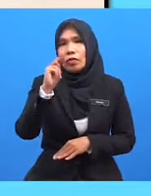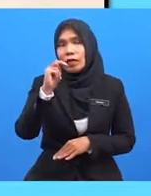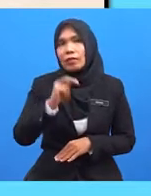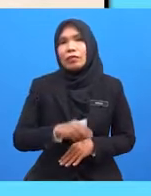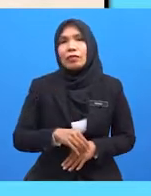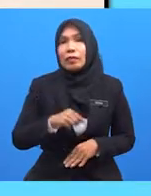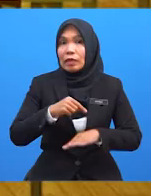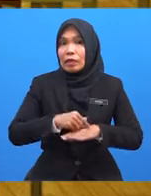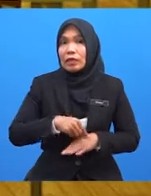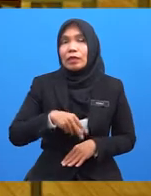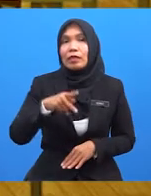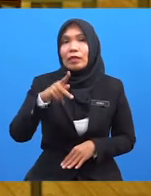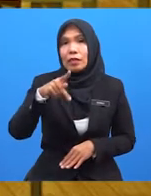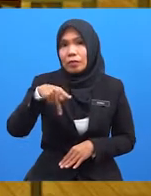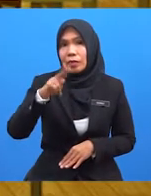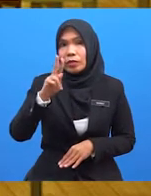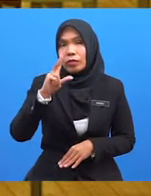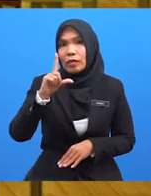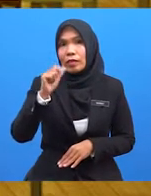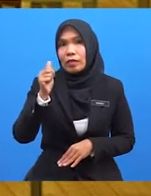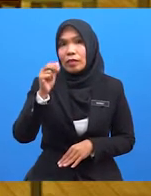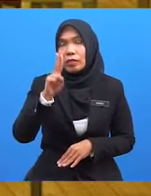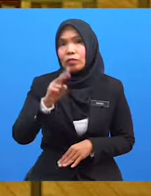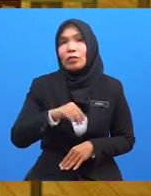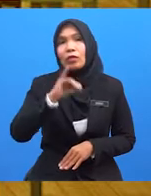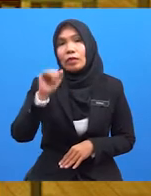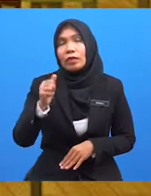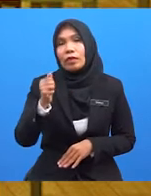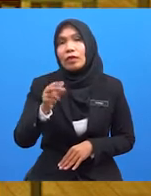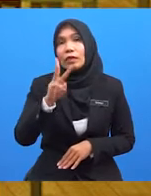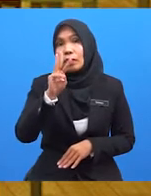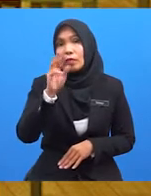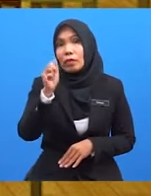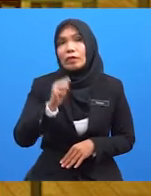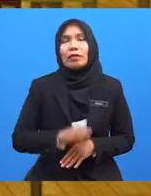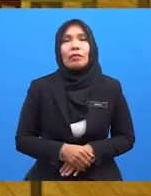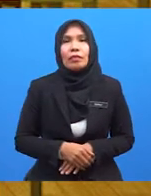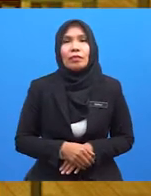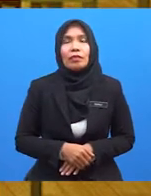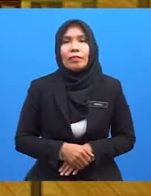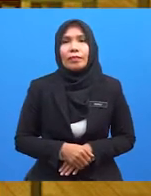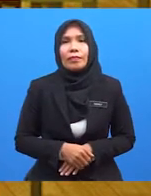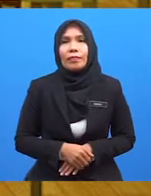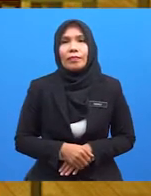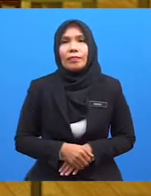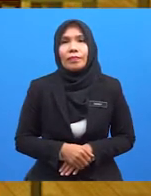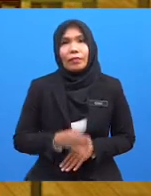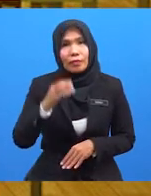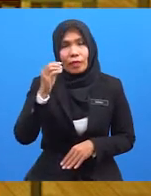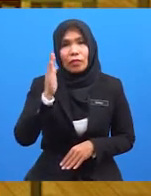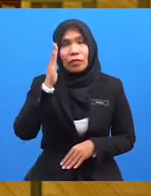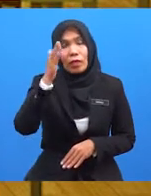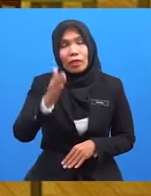dan Maluku. Baiklah para pelajar sekalian, perbincangan kita telah sampai ke penghujung. Oleh itu, cikgu akan